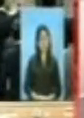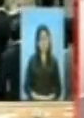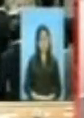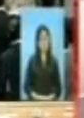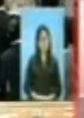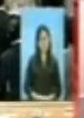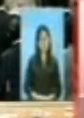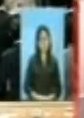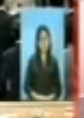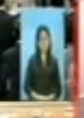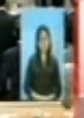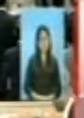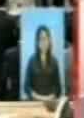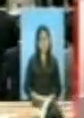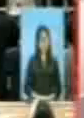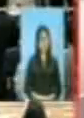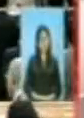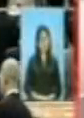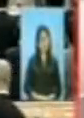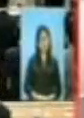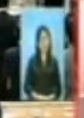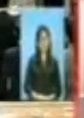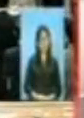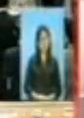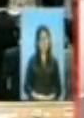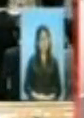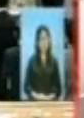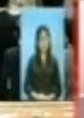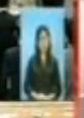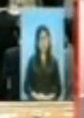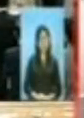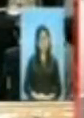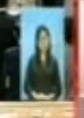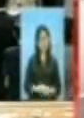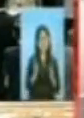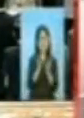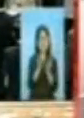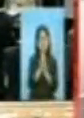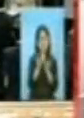เรียบร้อยนะครับปิดการลงมติครับส่งผลได้เลยครับ